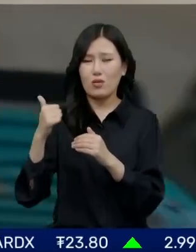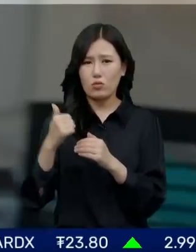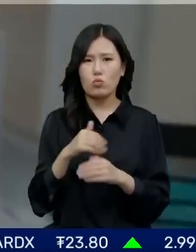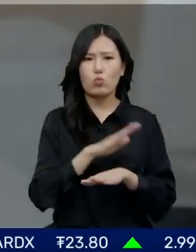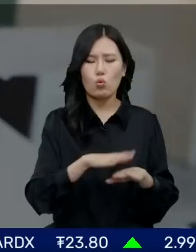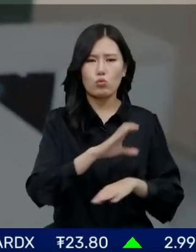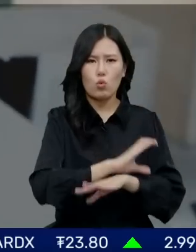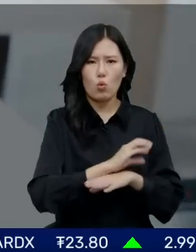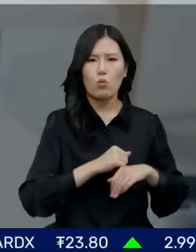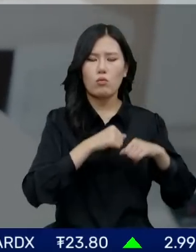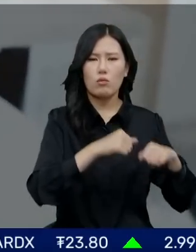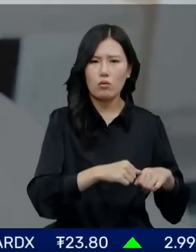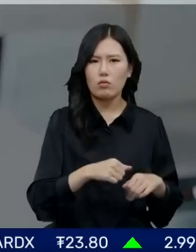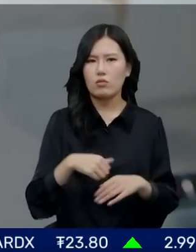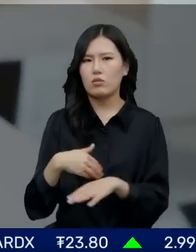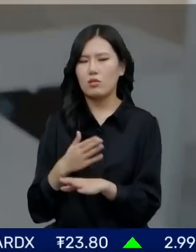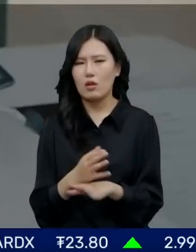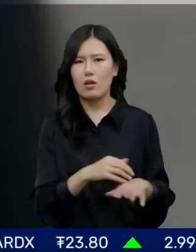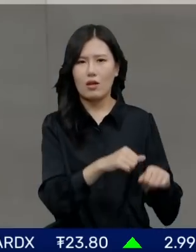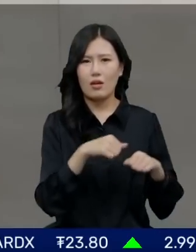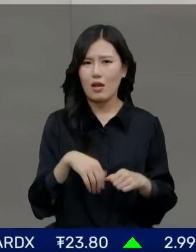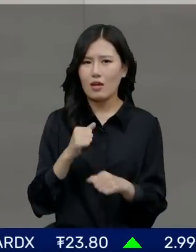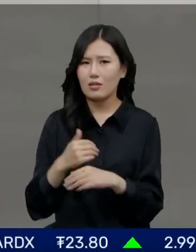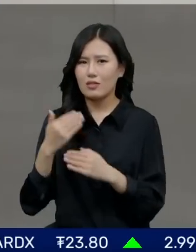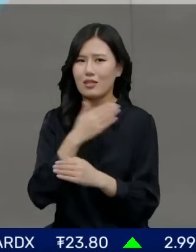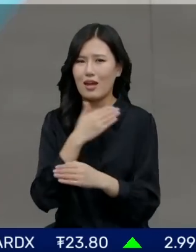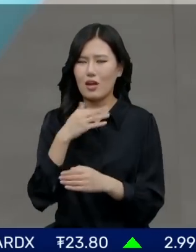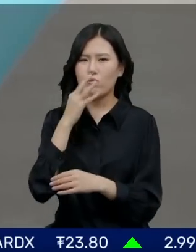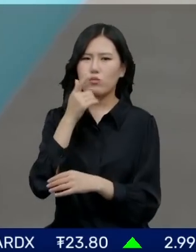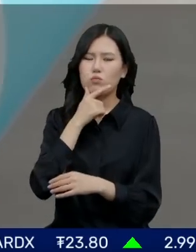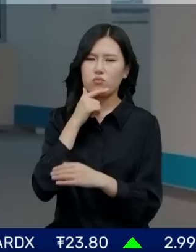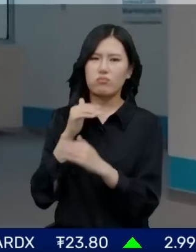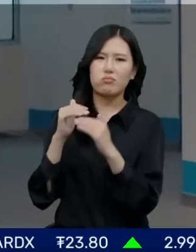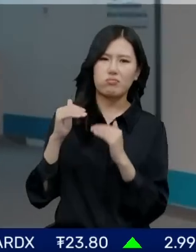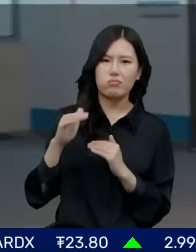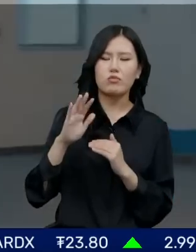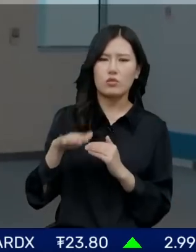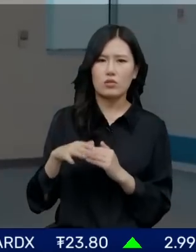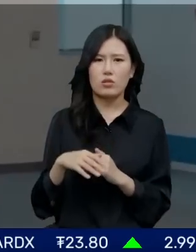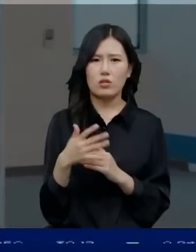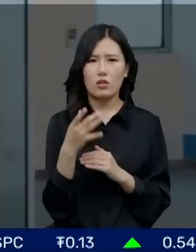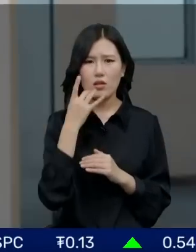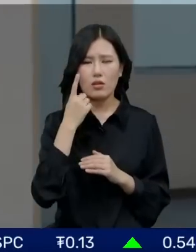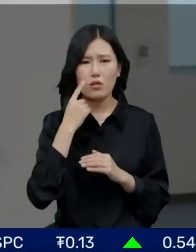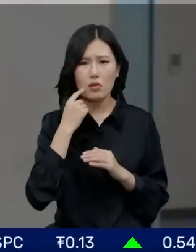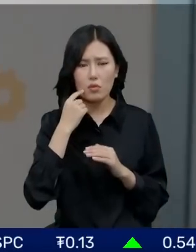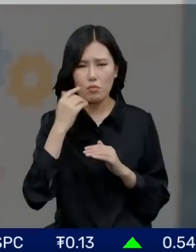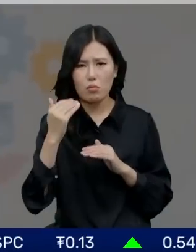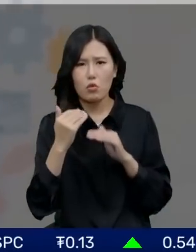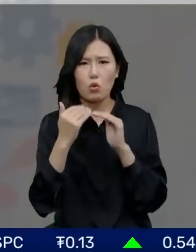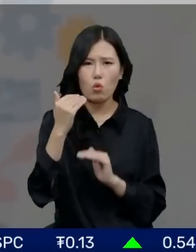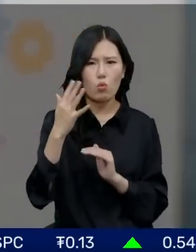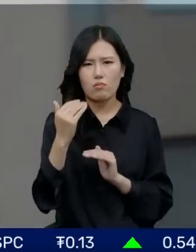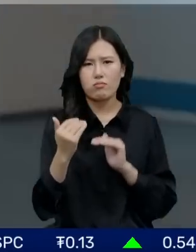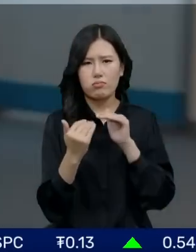хөргөж өгөх авах зэрэг цагуудын улмаас татгалцсан гэж хариулжээ. Тиймээс хүйсийн тэгш байдлыг бий болгох тухайд хоёр хүйсэд ижилхэн